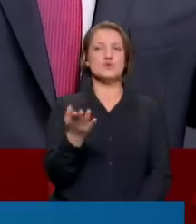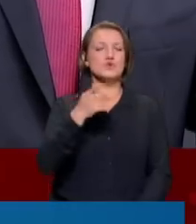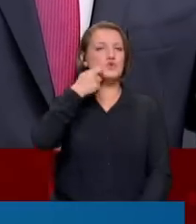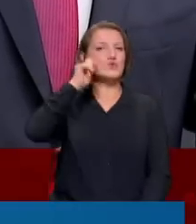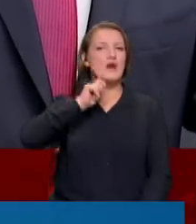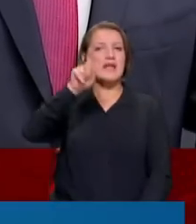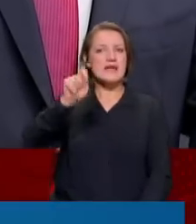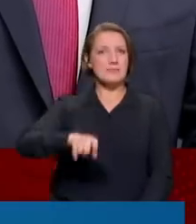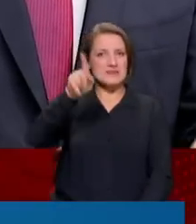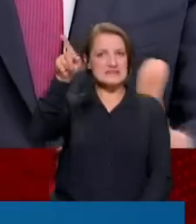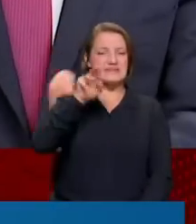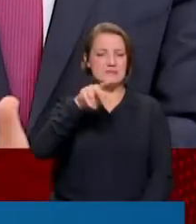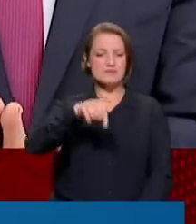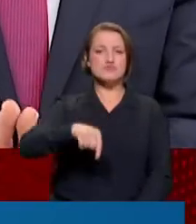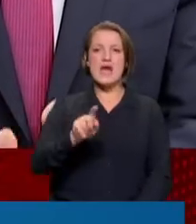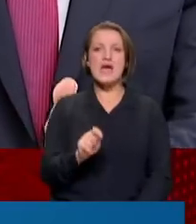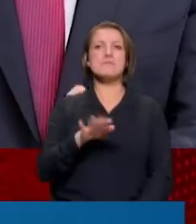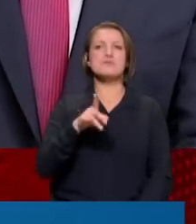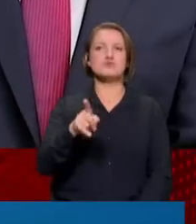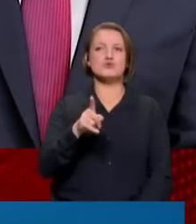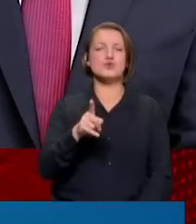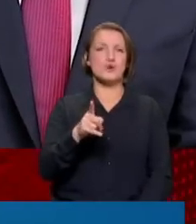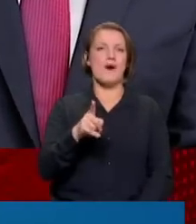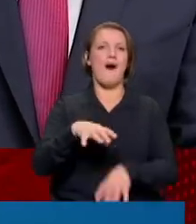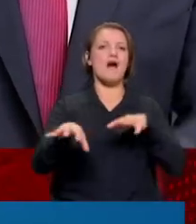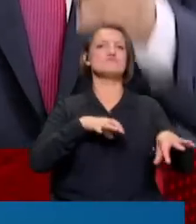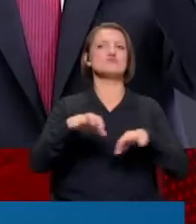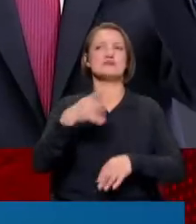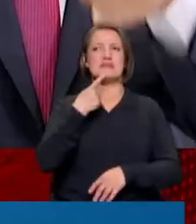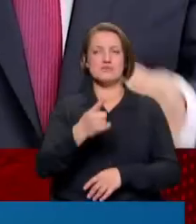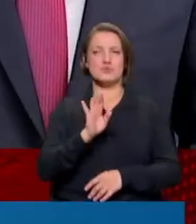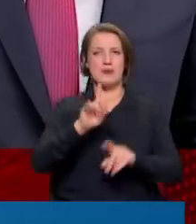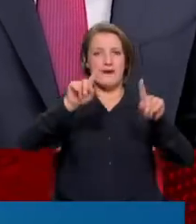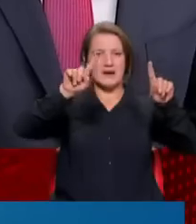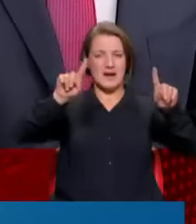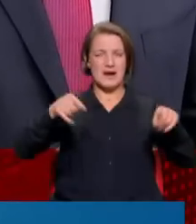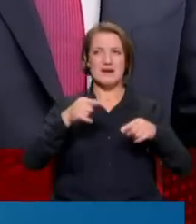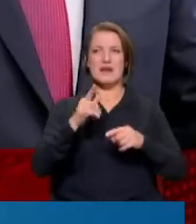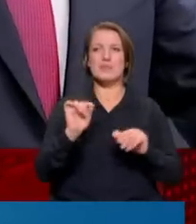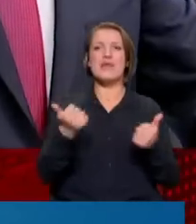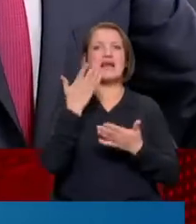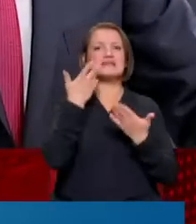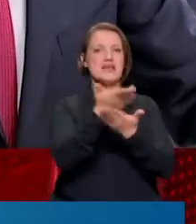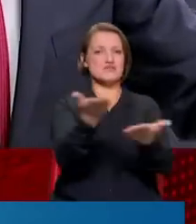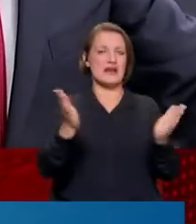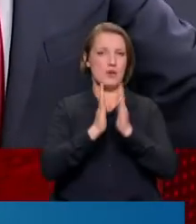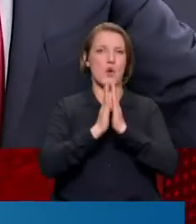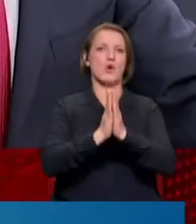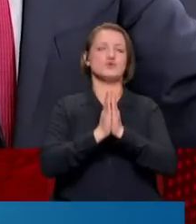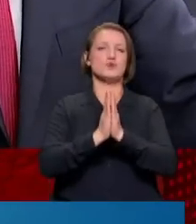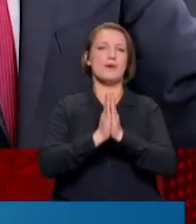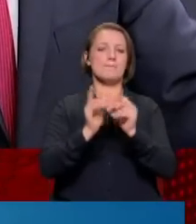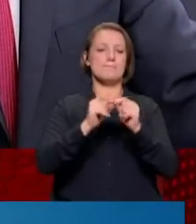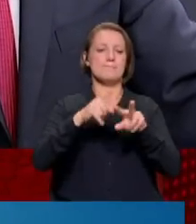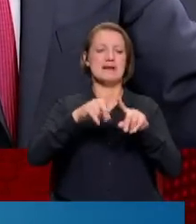yaptığınız gibi burada yapmıyorsunuz Bu da çifte standartlık Tırnak içinde söylüyorum değerli izleyenlerden özür diliyorum